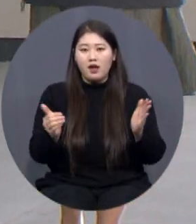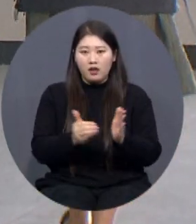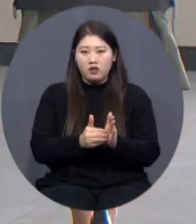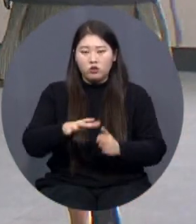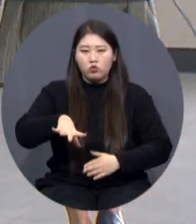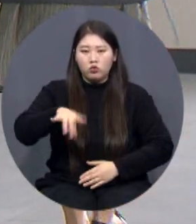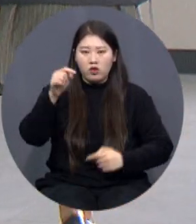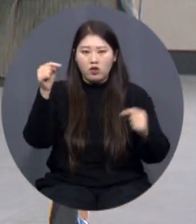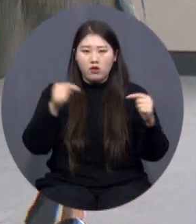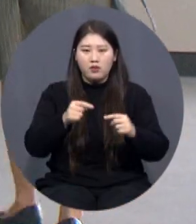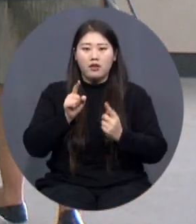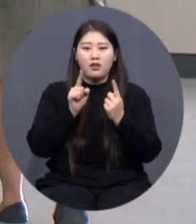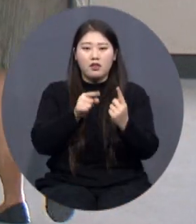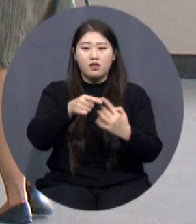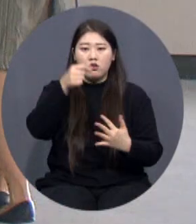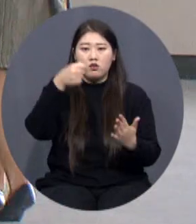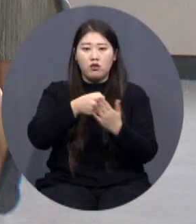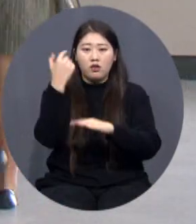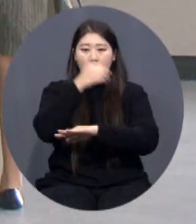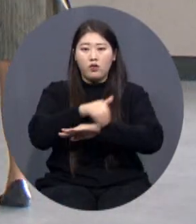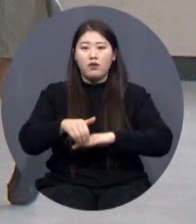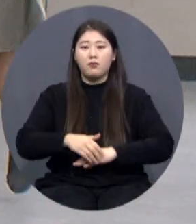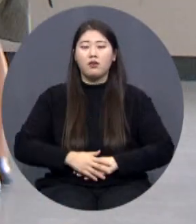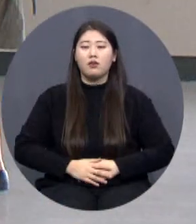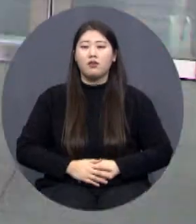대상자를 선정할 계획입니다